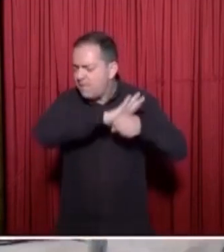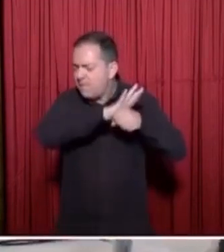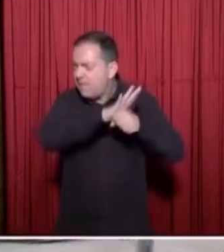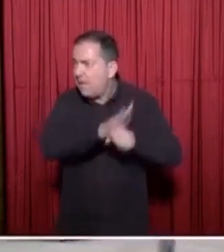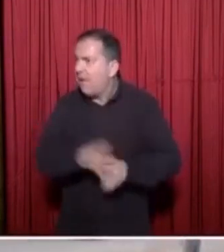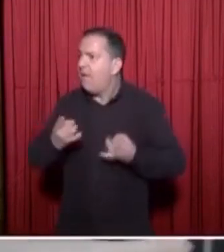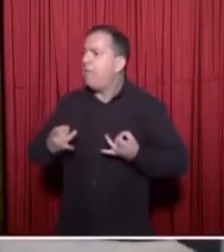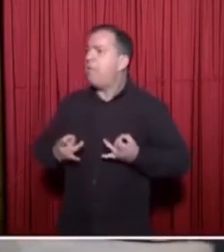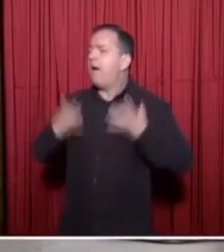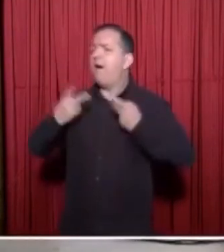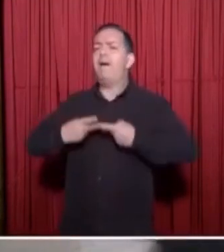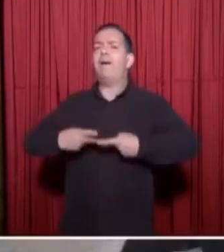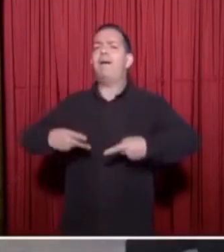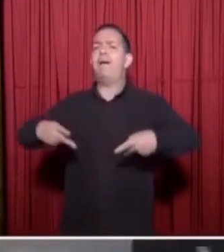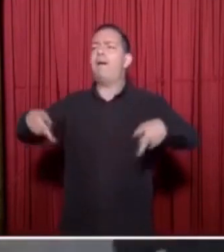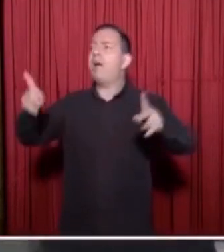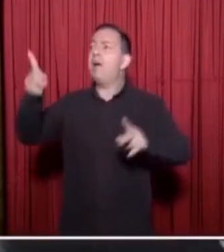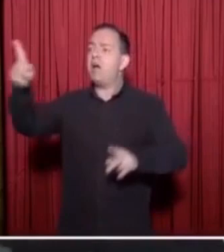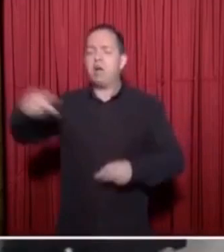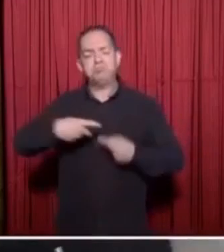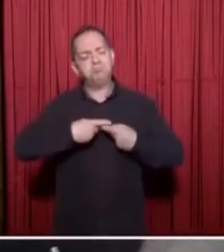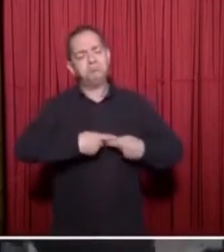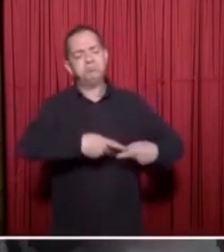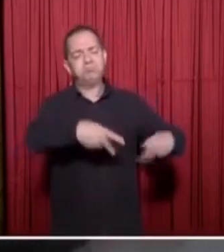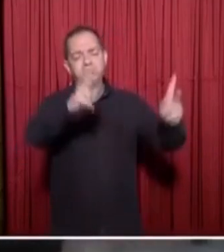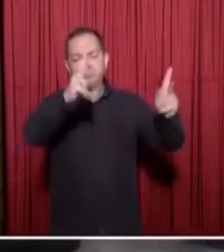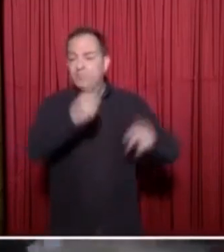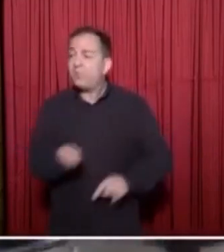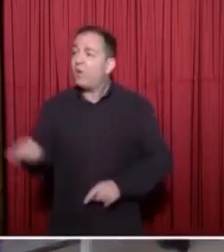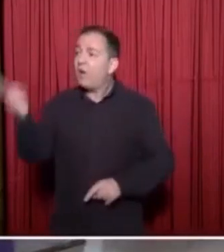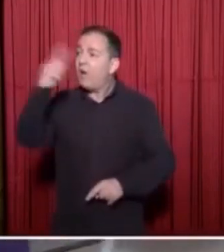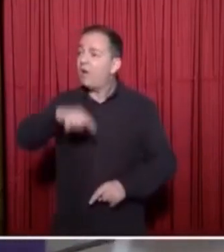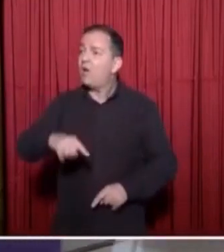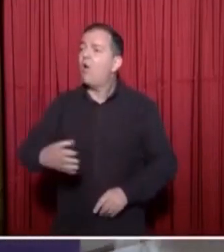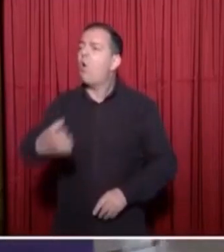λυτρούνται την κελεύση σου.